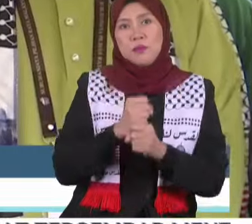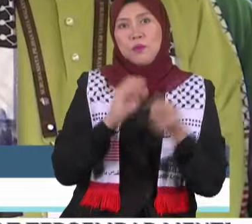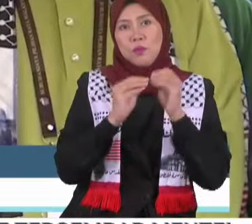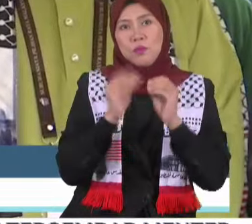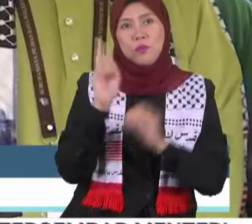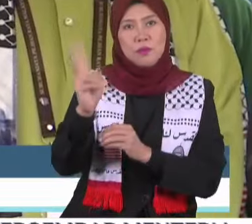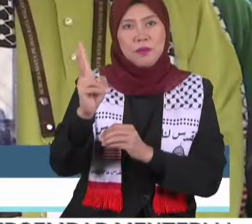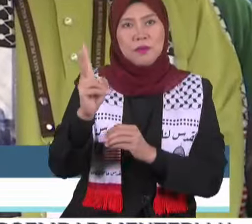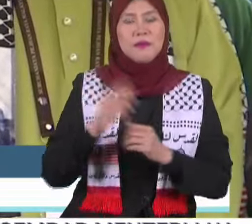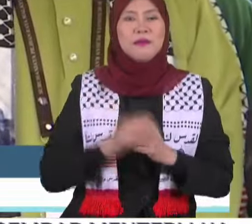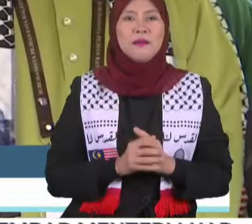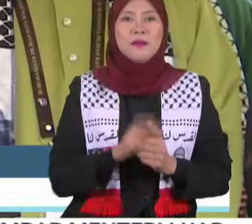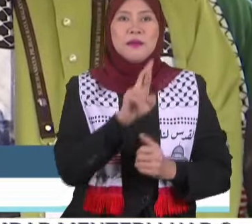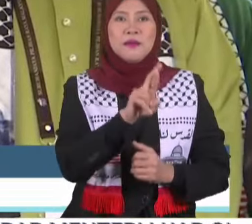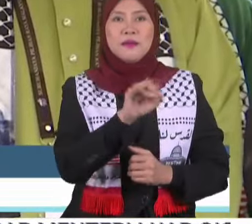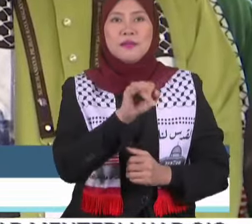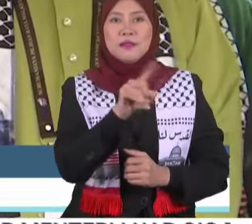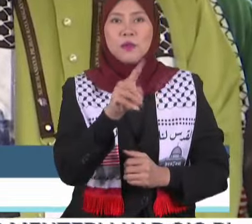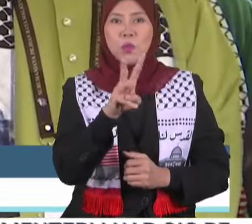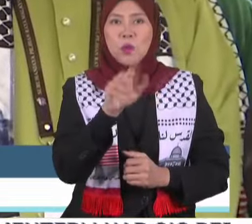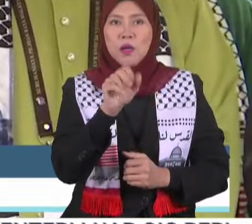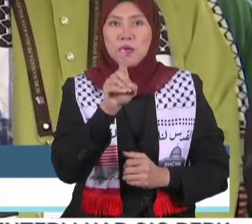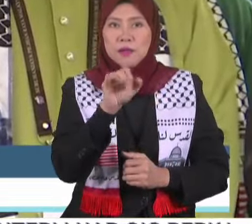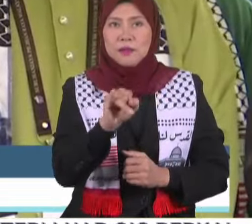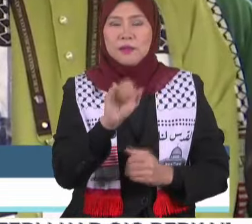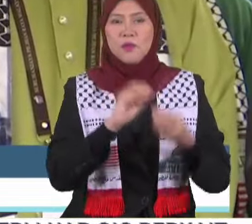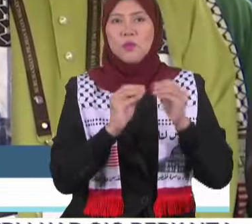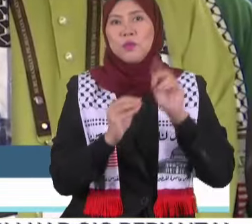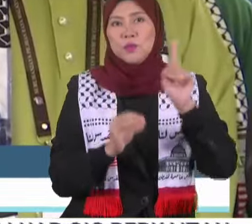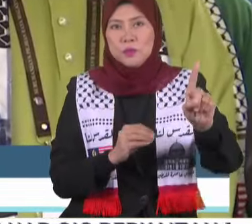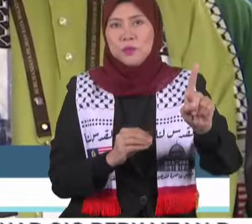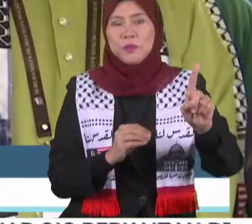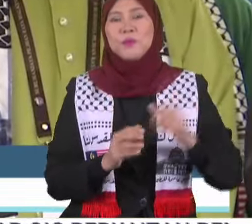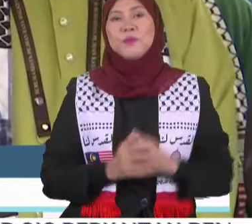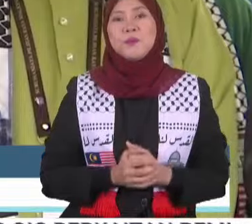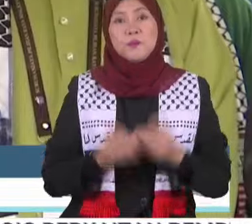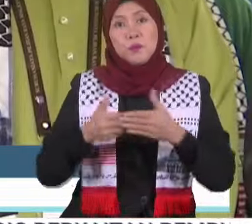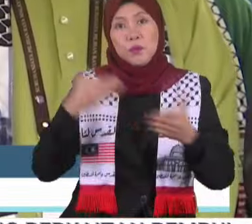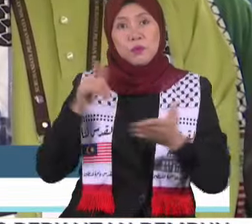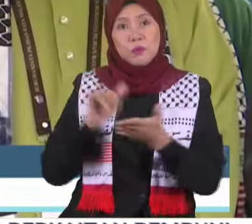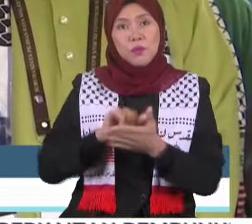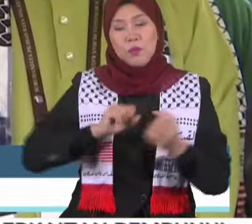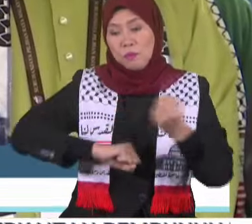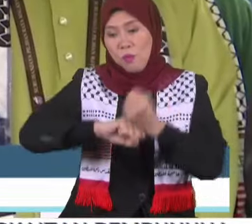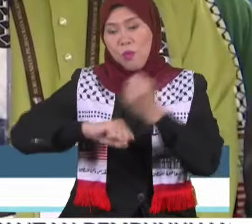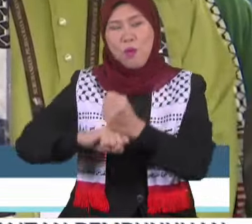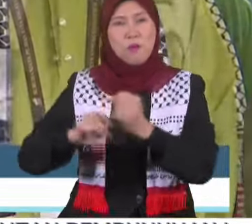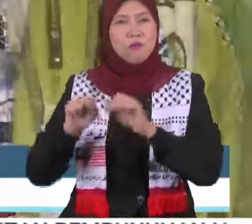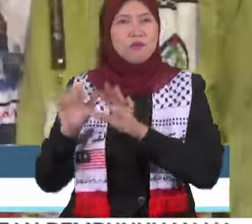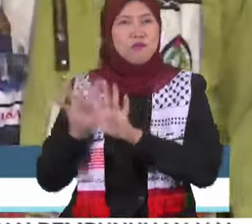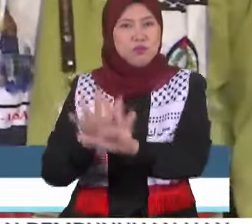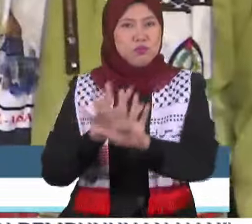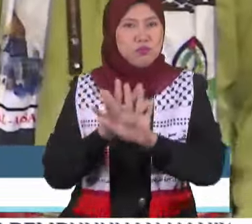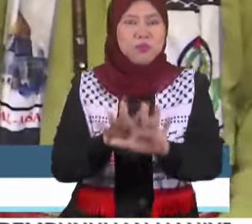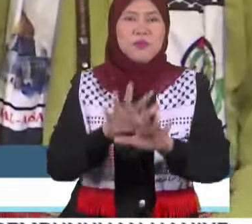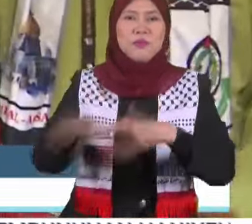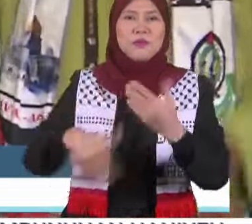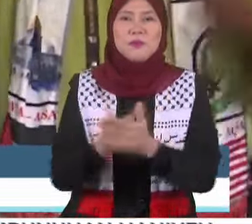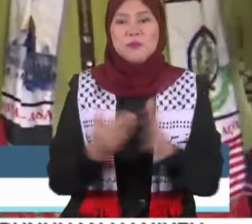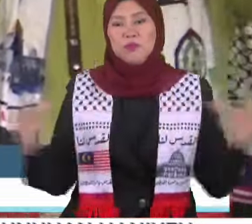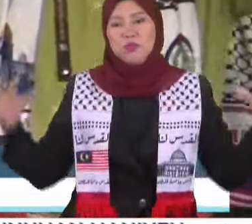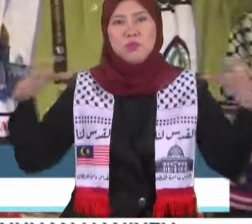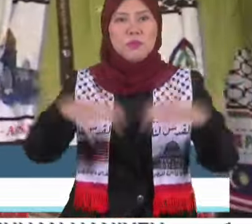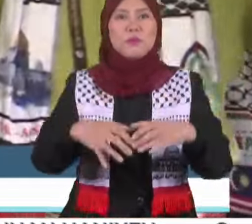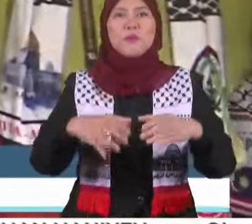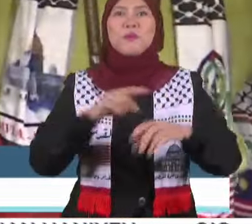nombor 2, manakala Muhammad Rizwadi nombor 1. Sebelum itu, ribuan penyokong mengiringi kedua-dua calon